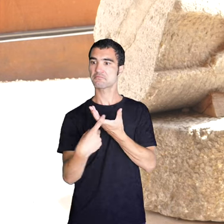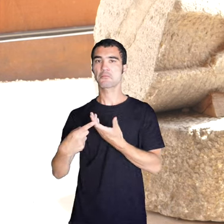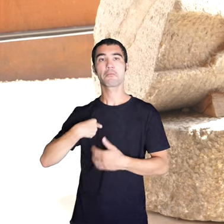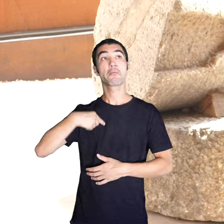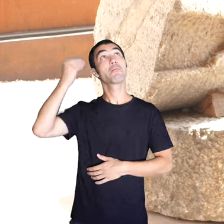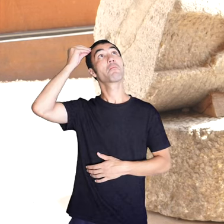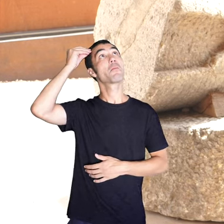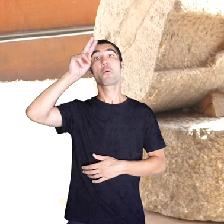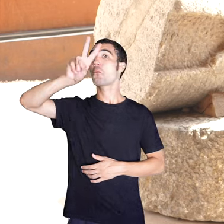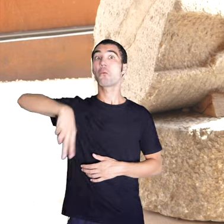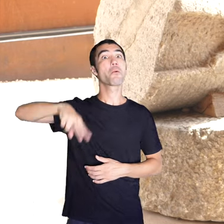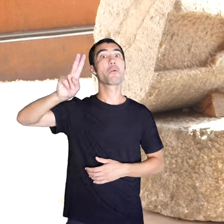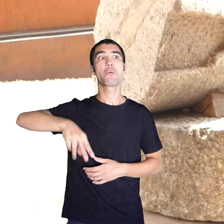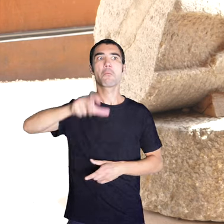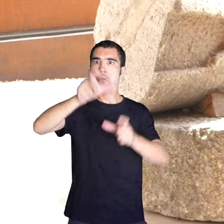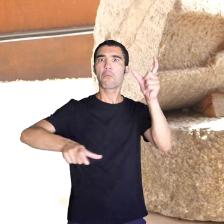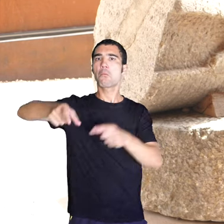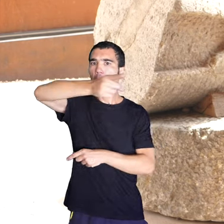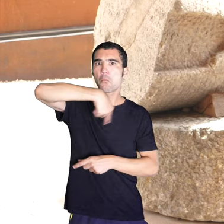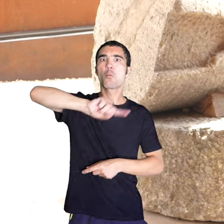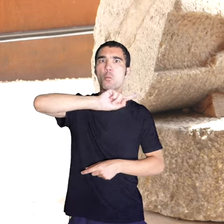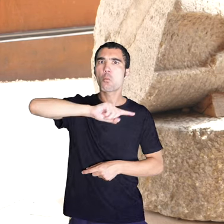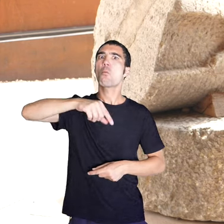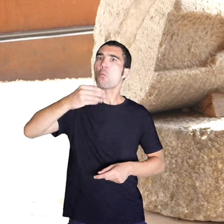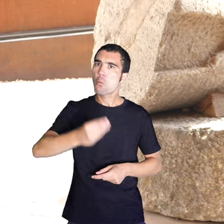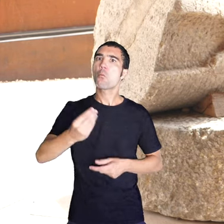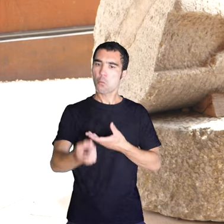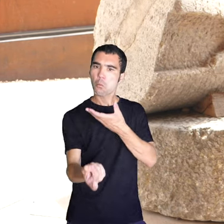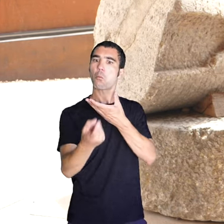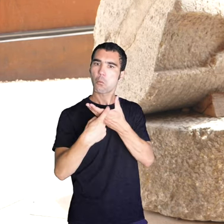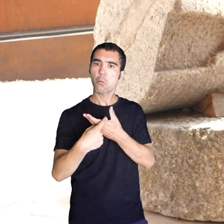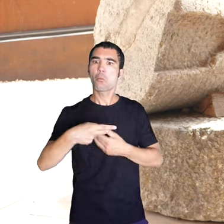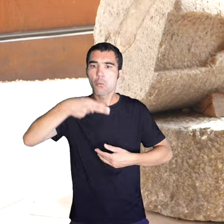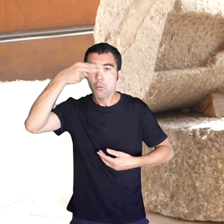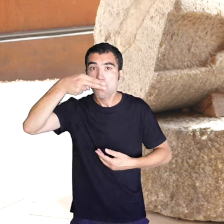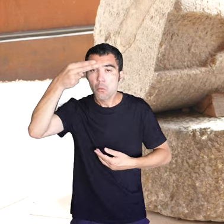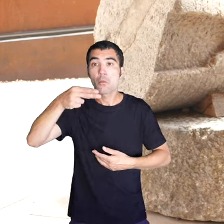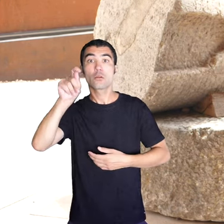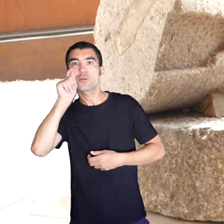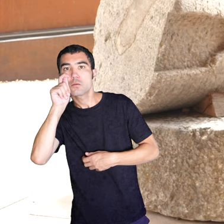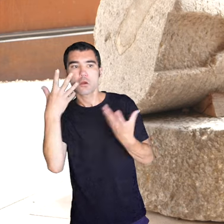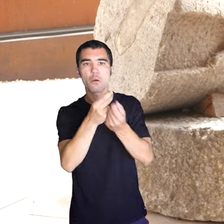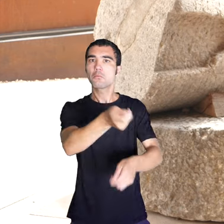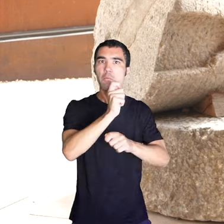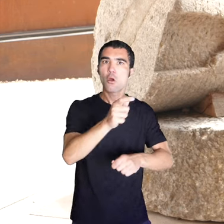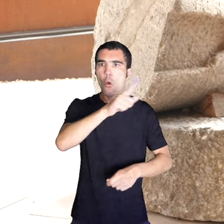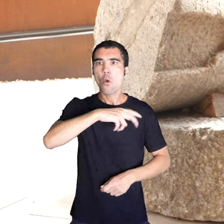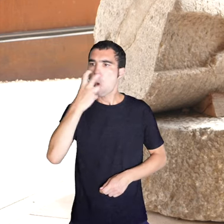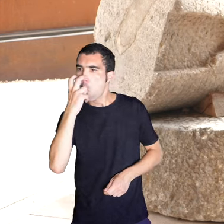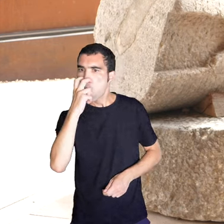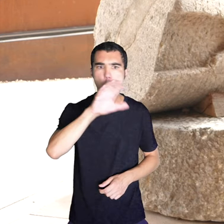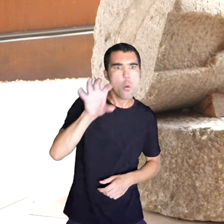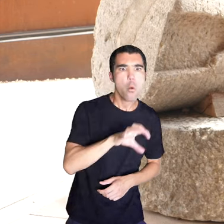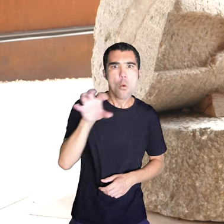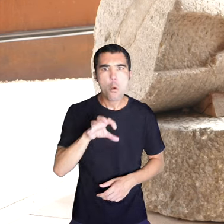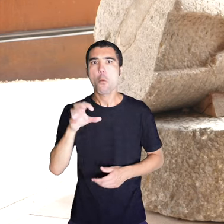pensava mai que la gent que ve així, que el turisme sigui tan interessada en aquestes